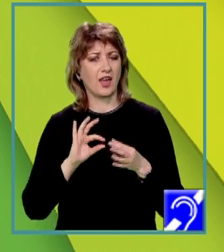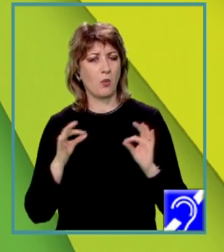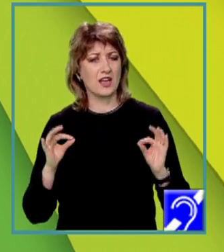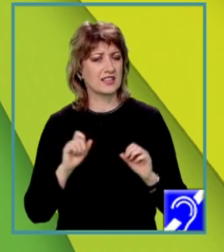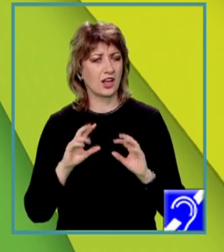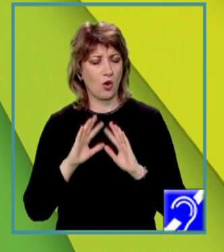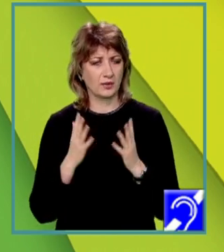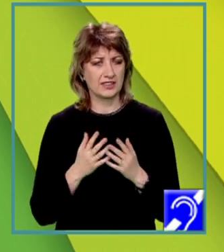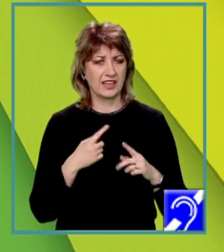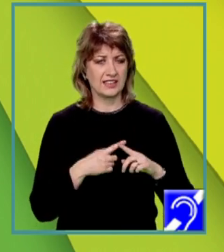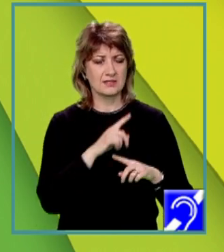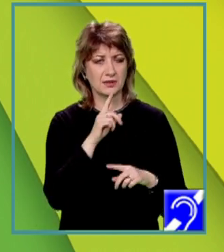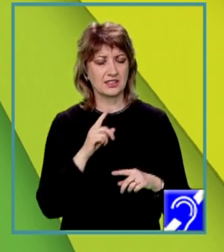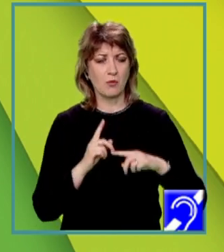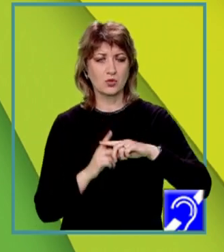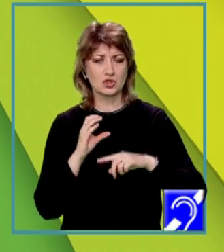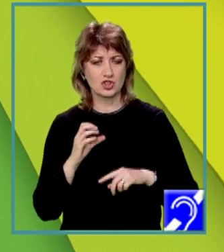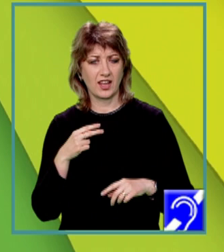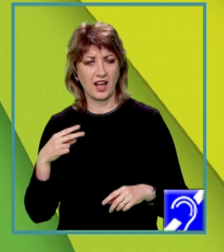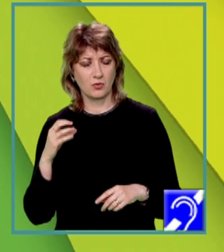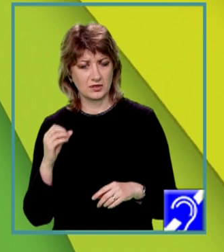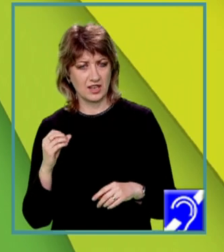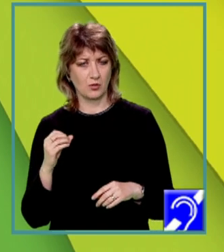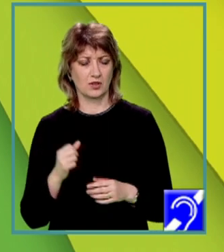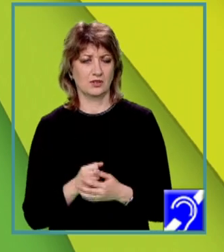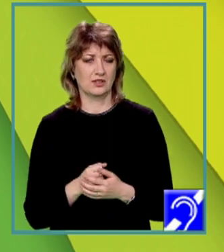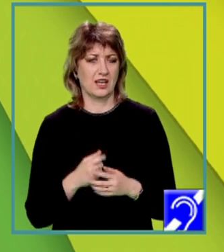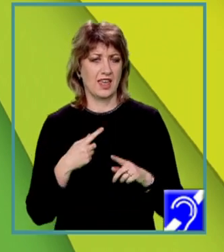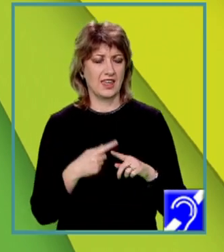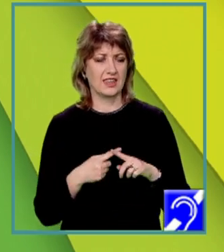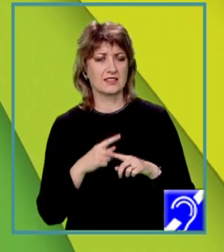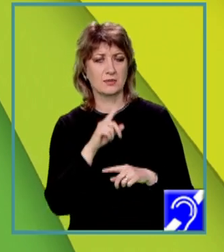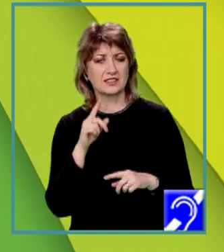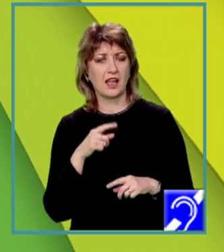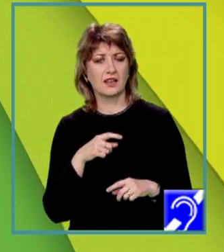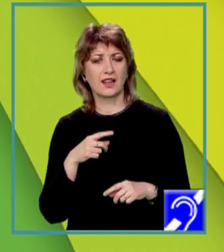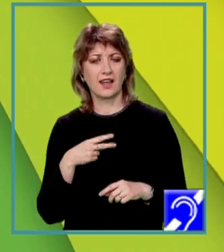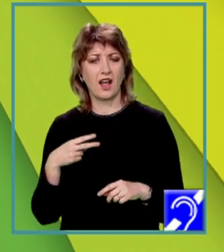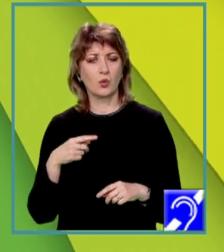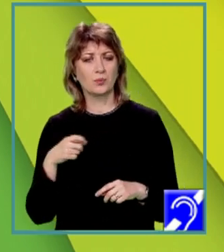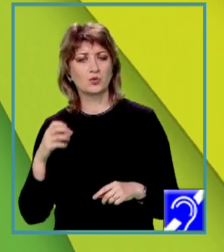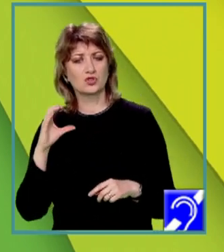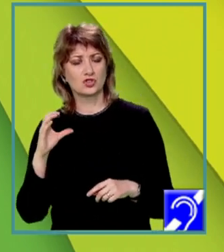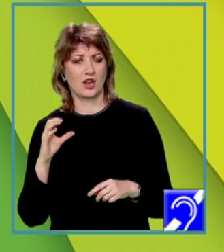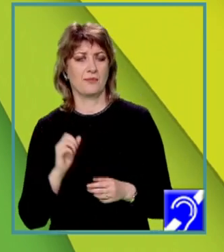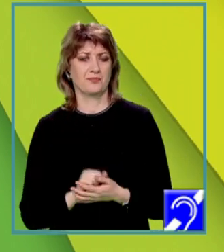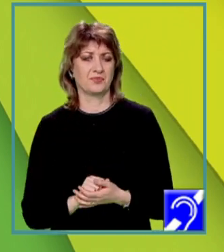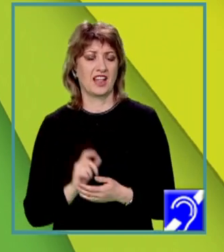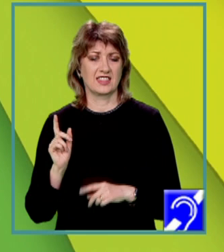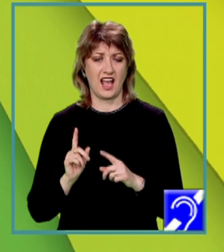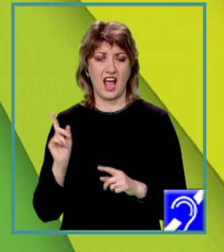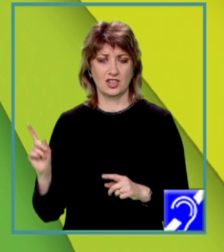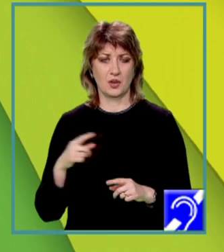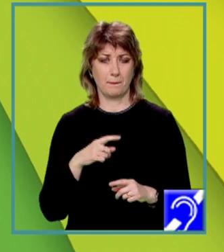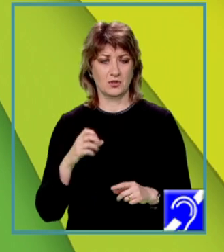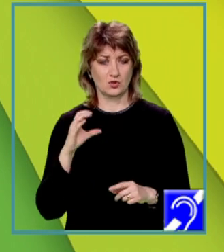x pătrat plus c este egal cu zero este echivalentă cu x pătrat este egal cu minus c pa și Avem două situații dacă acest minus